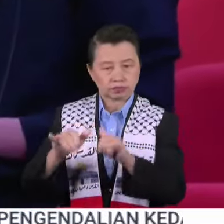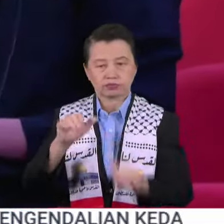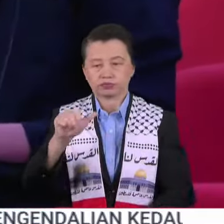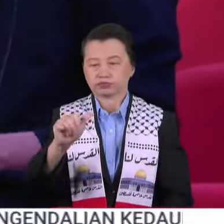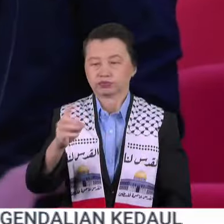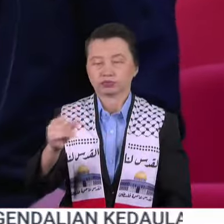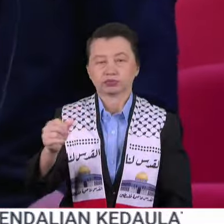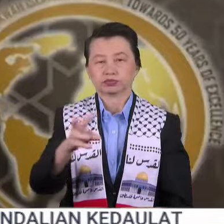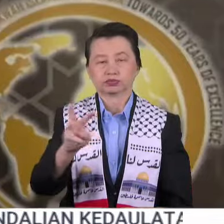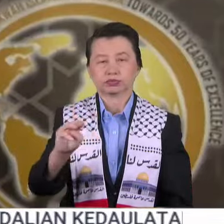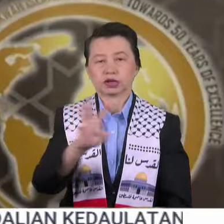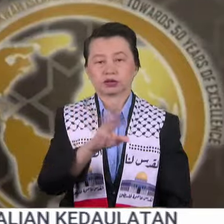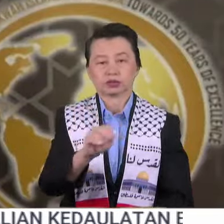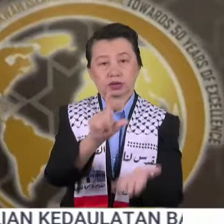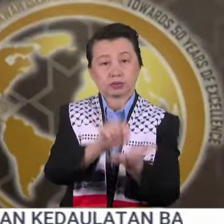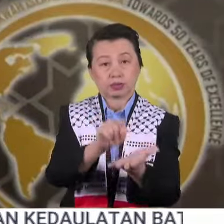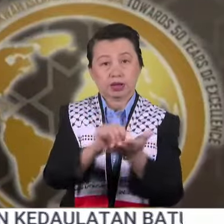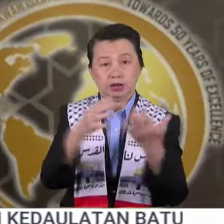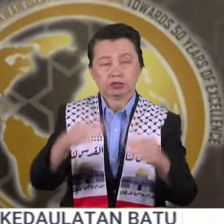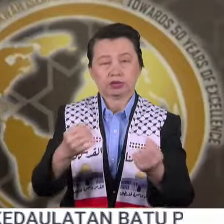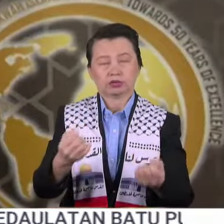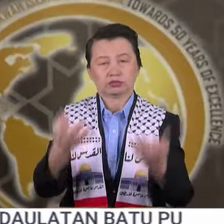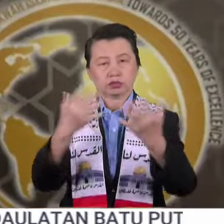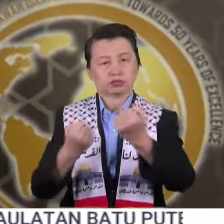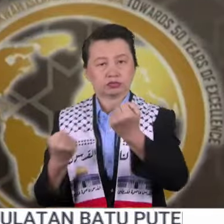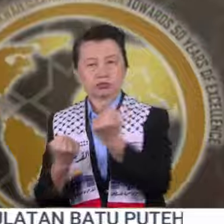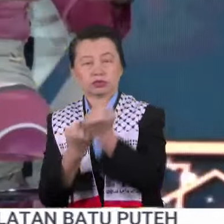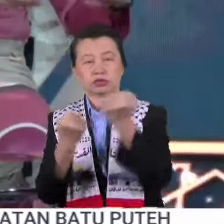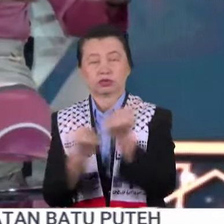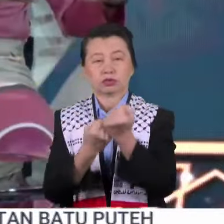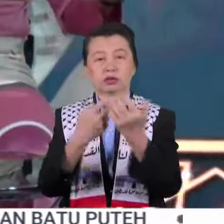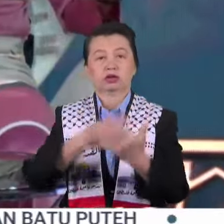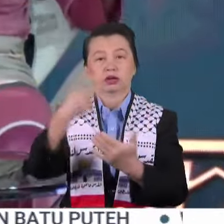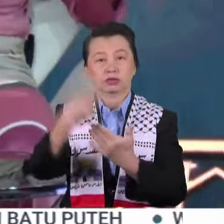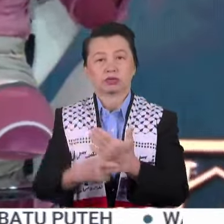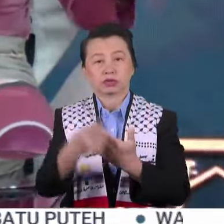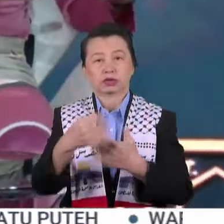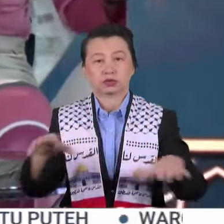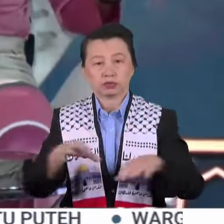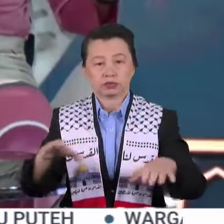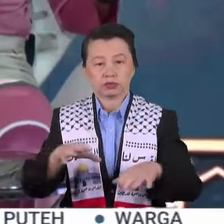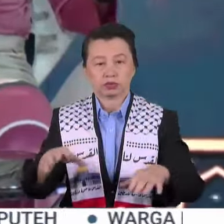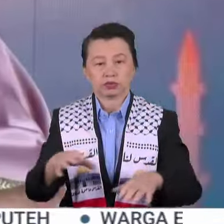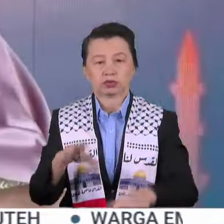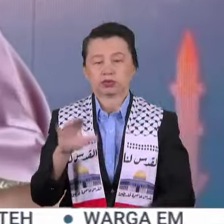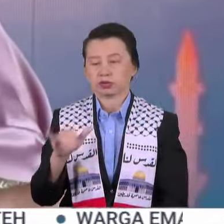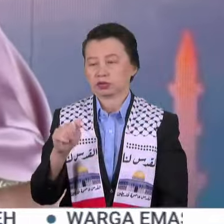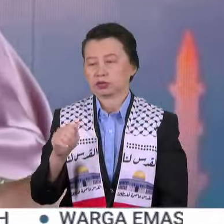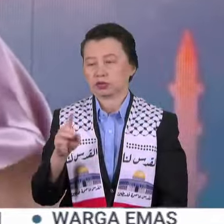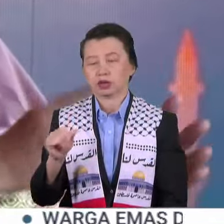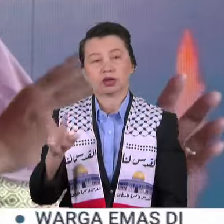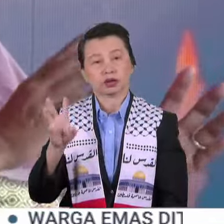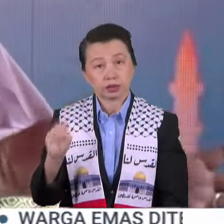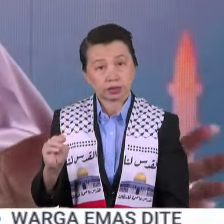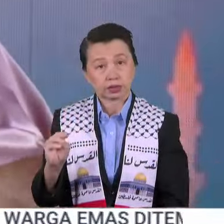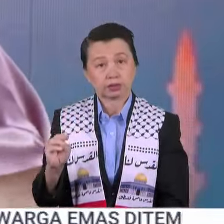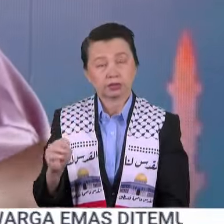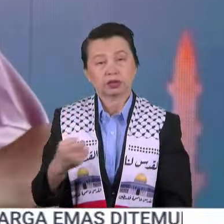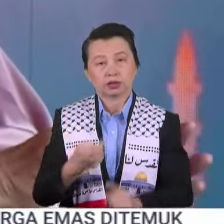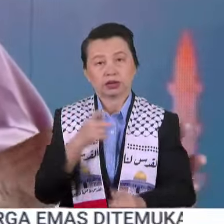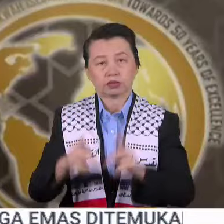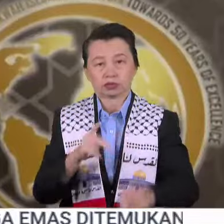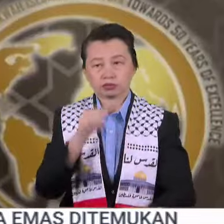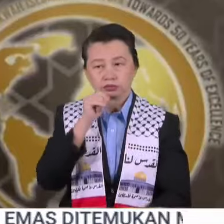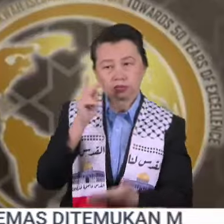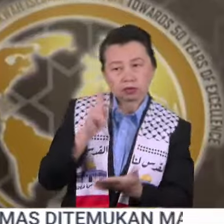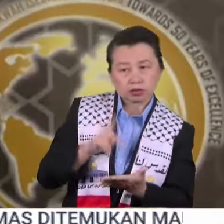juga media yang selama ini telah menyokong segala program-program yang dilaksanakan oleh Yadim. Orang kata apa? Daripada orang